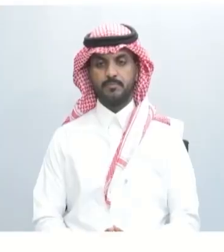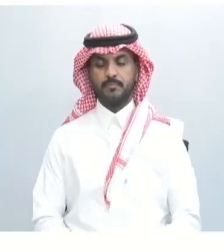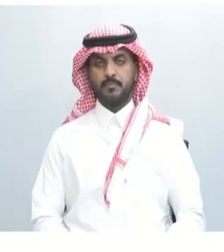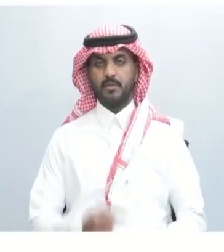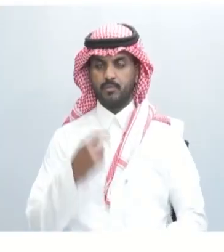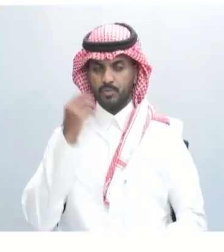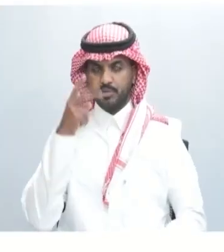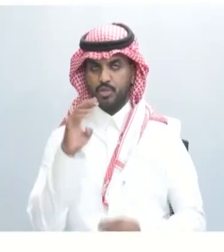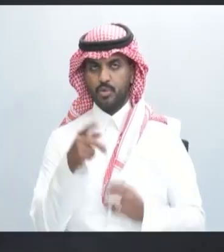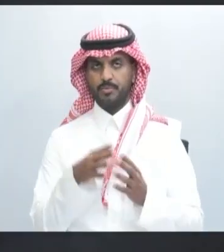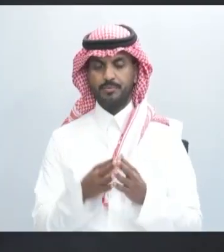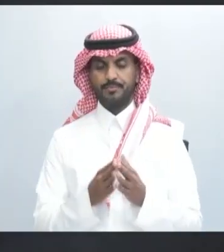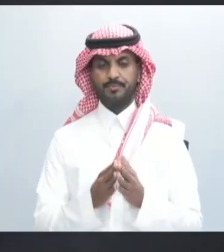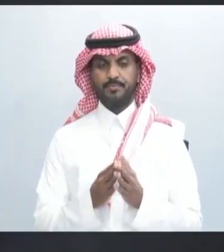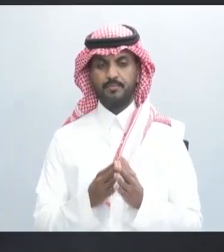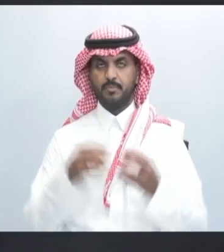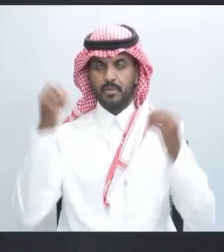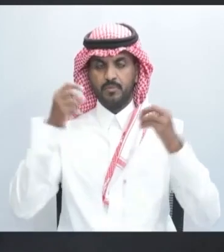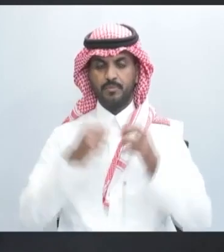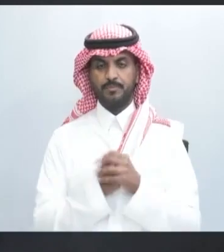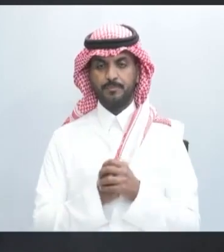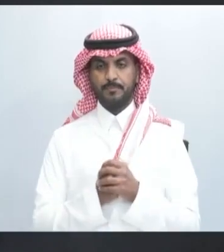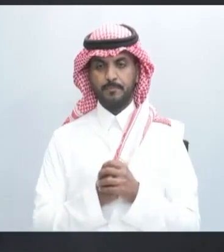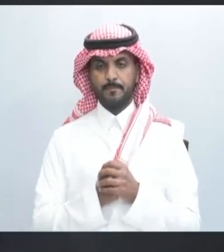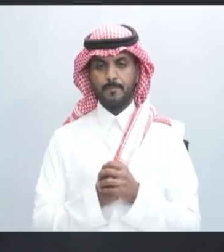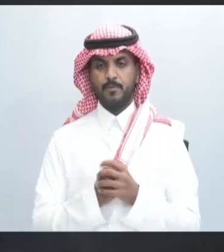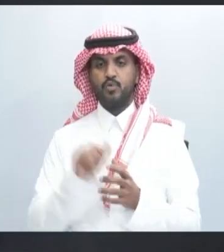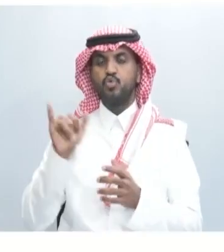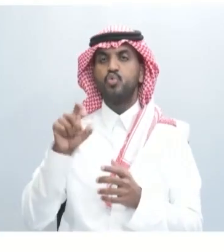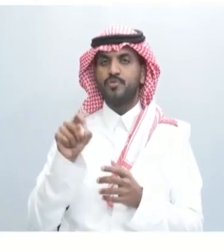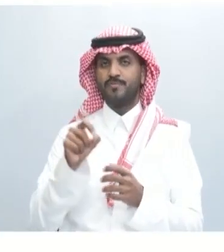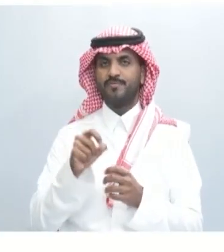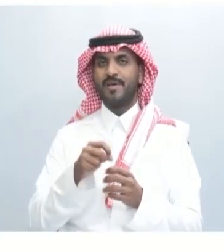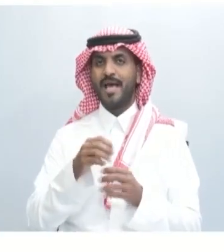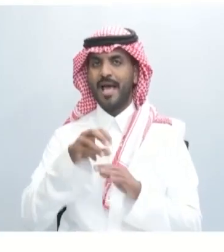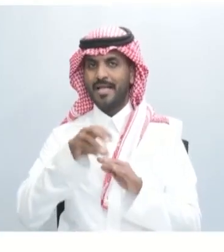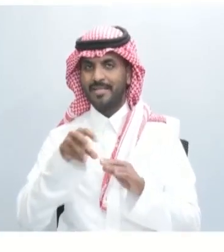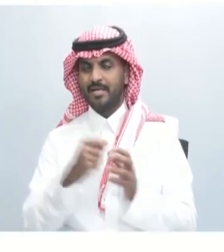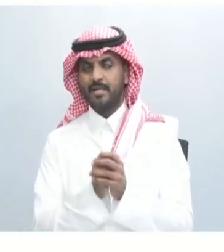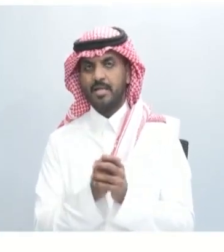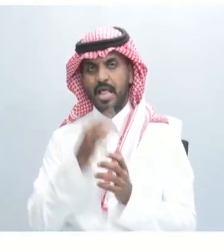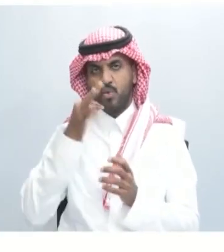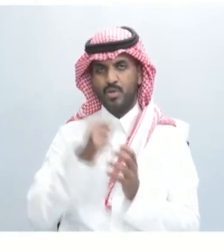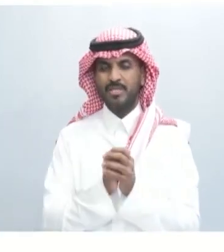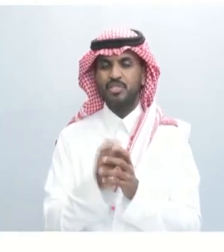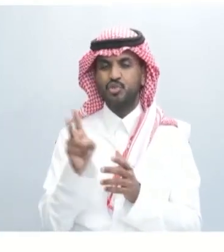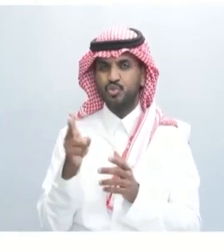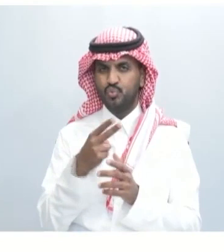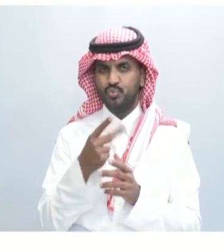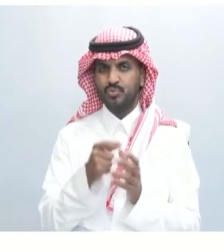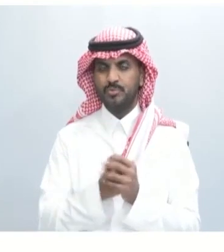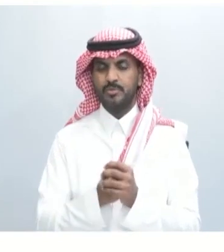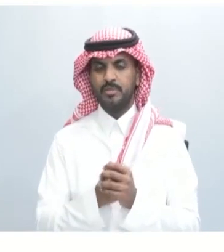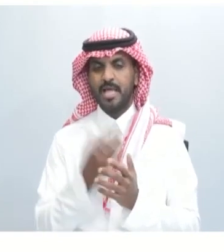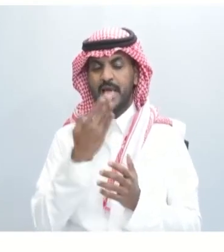هاي مبدعينه وصلت الاجابه بارك الله في اذا يوسف قطع الحلوى الى عشرين جزءا متساويا اذا اكل